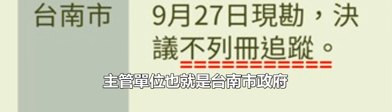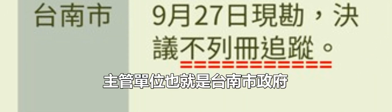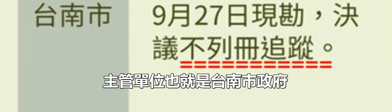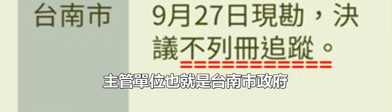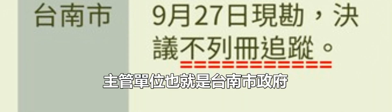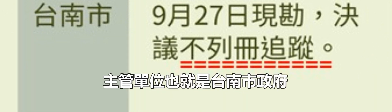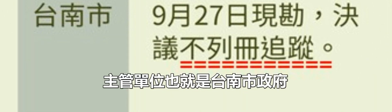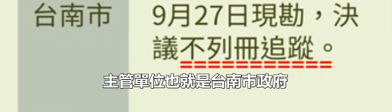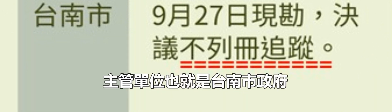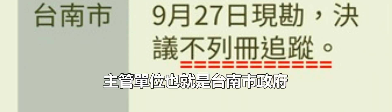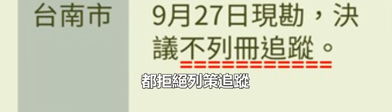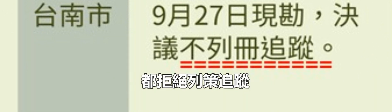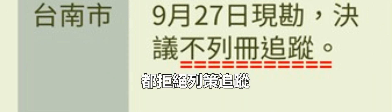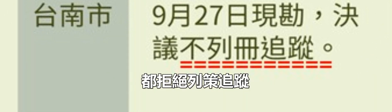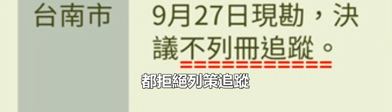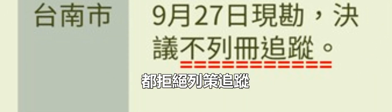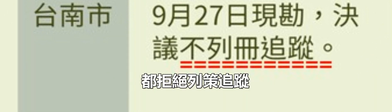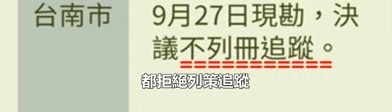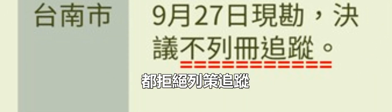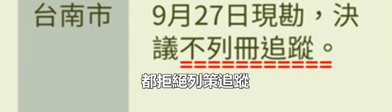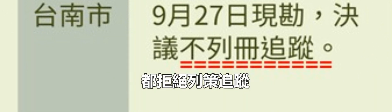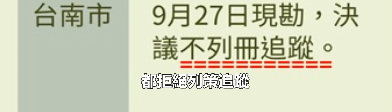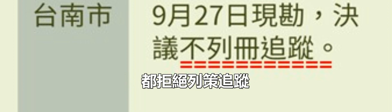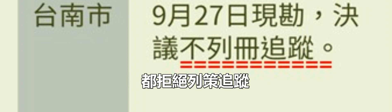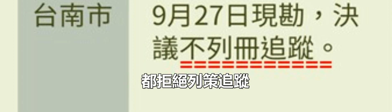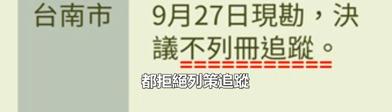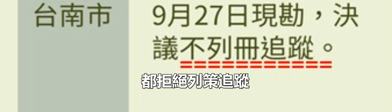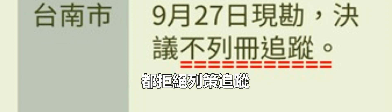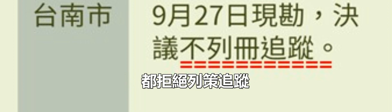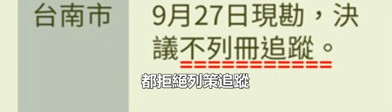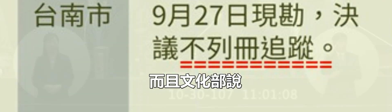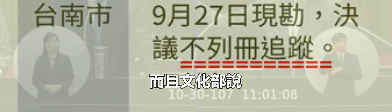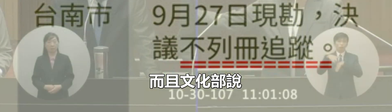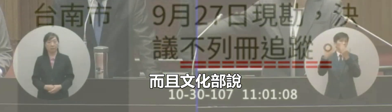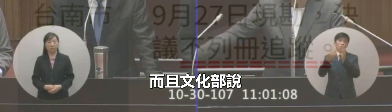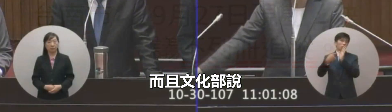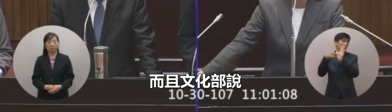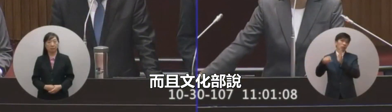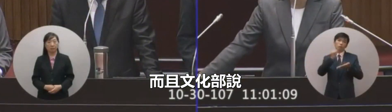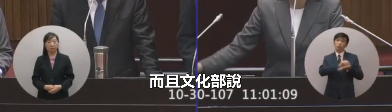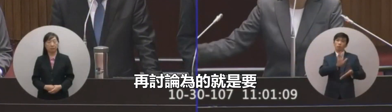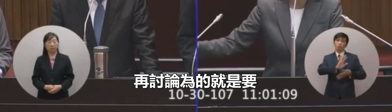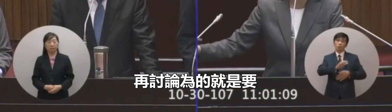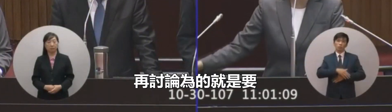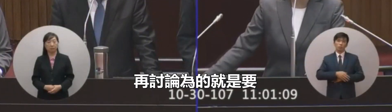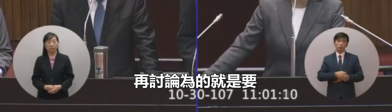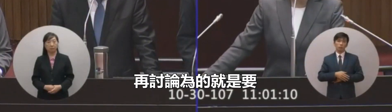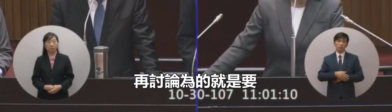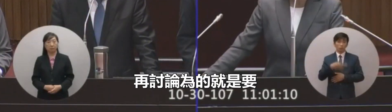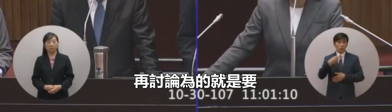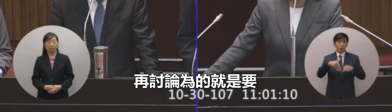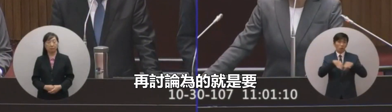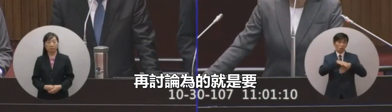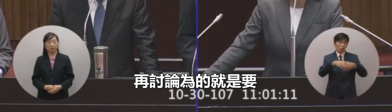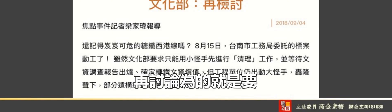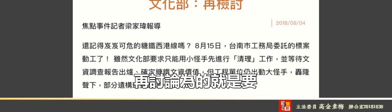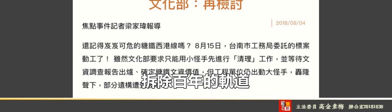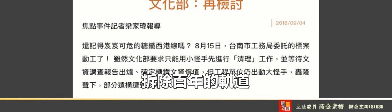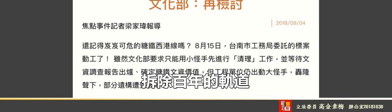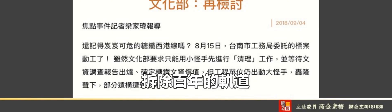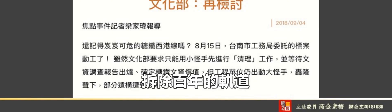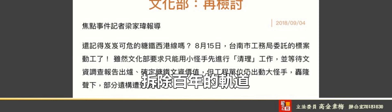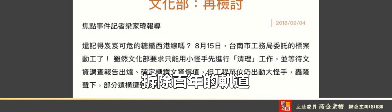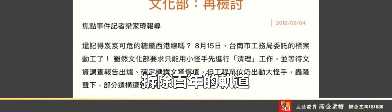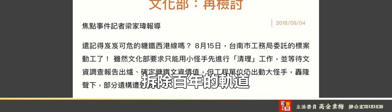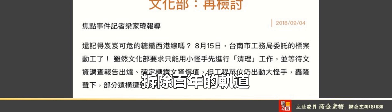管单位也就是台南市政府，他都拒绝列册追踪，而且文化部说在讨论。为的就是要